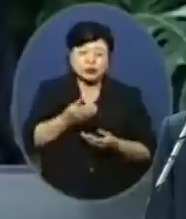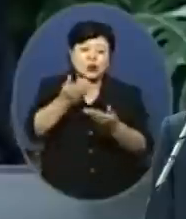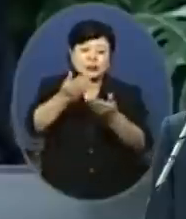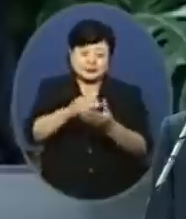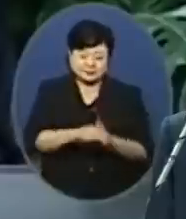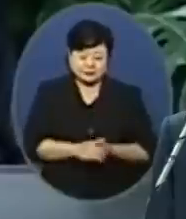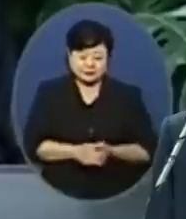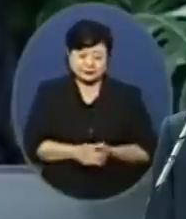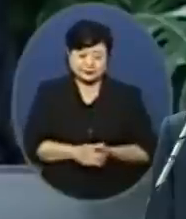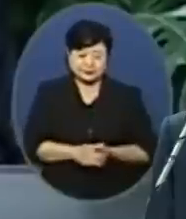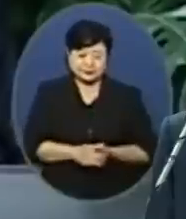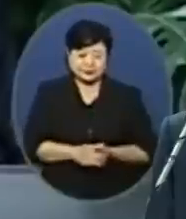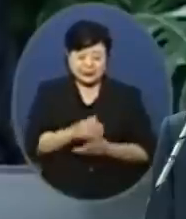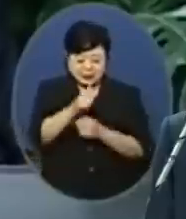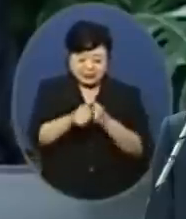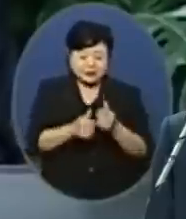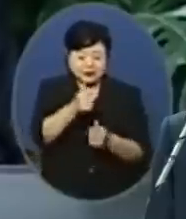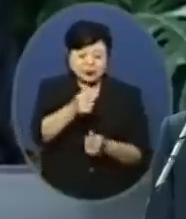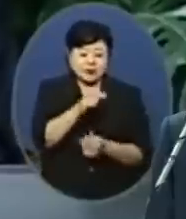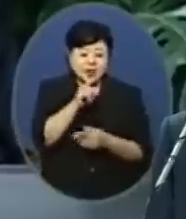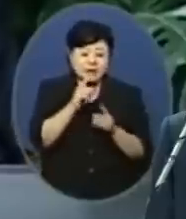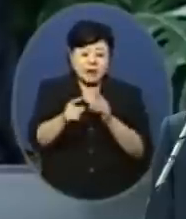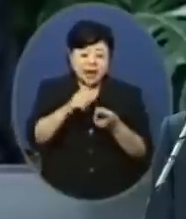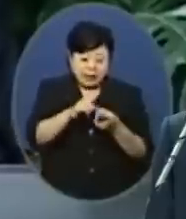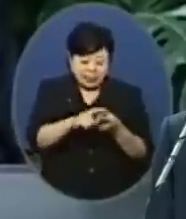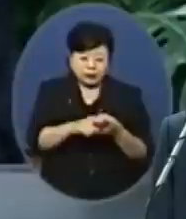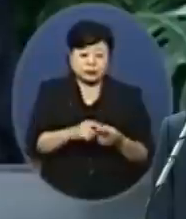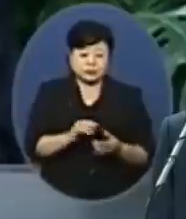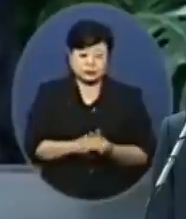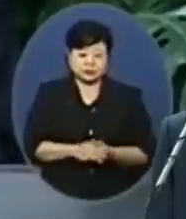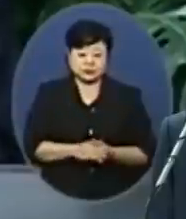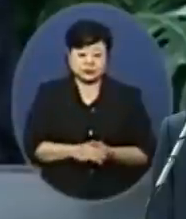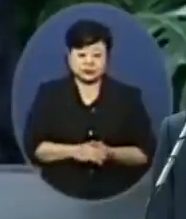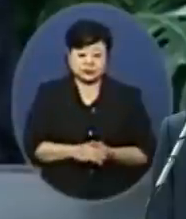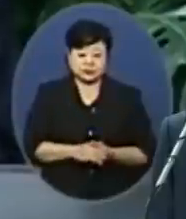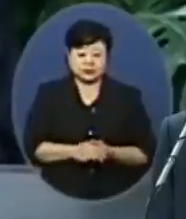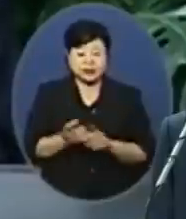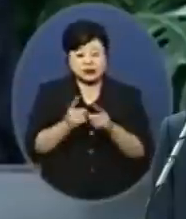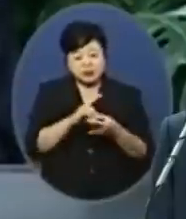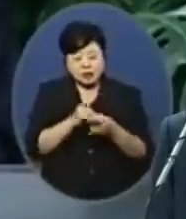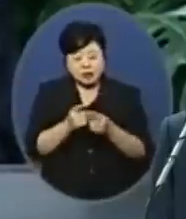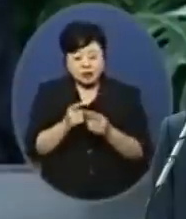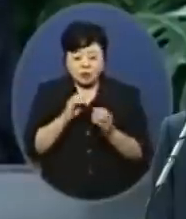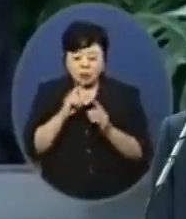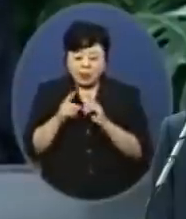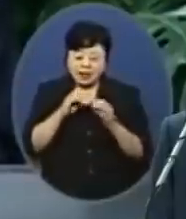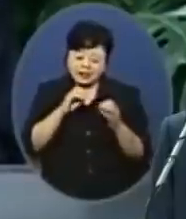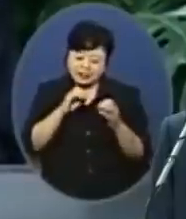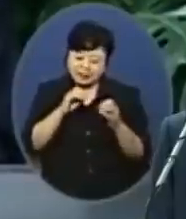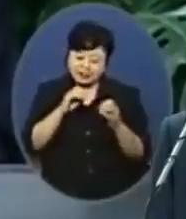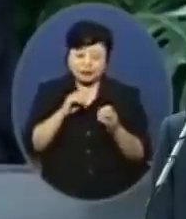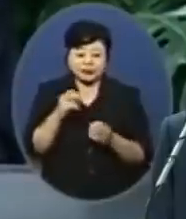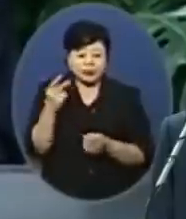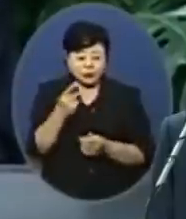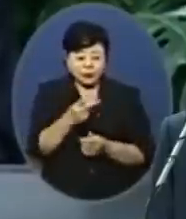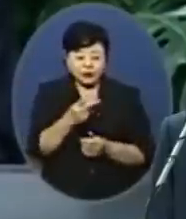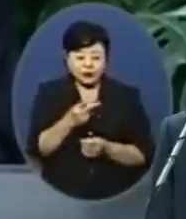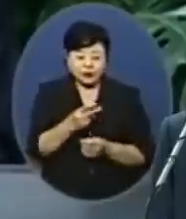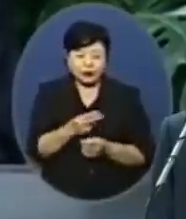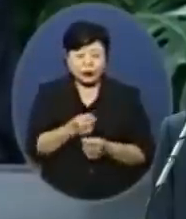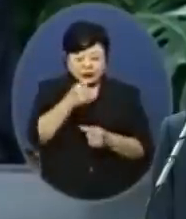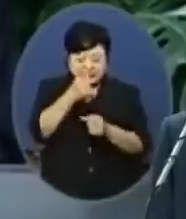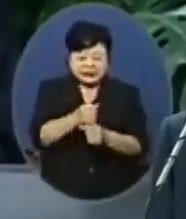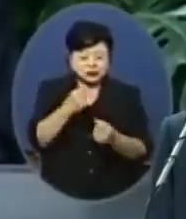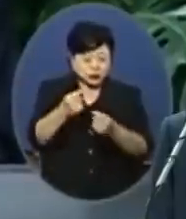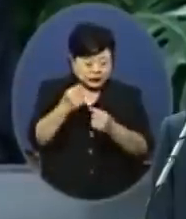축복하십시오. 하나님이 여러분께 말을 할 수 있게 해준 것은 우리가 서로 말로서 대화를 할 뿐 아니라